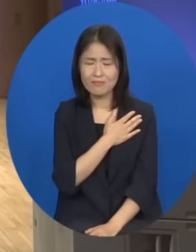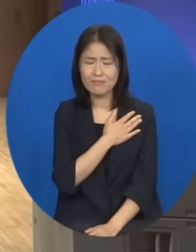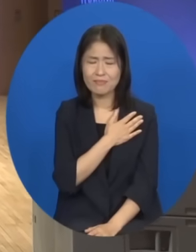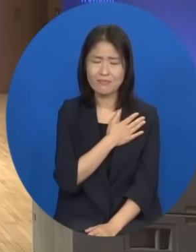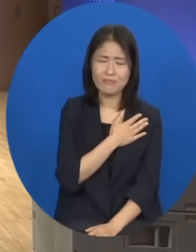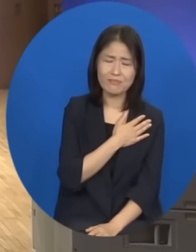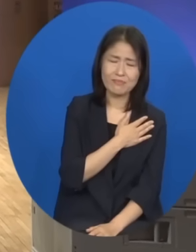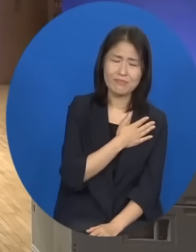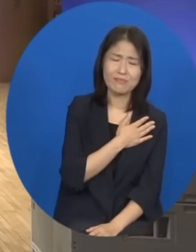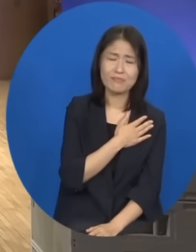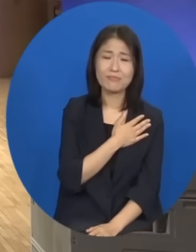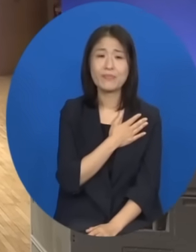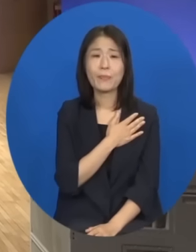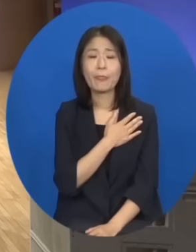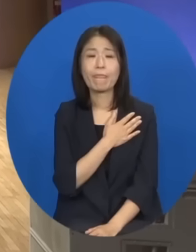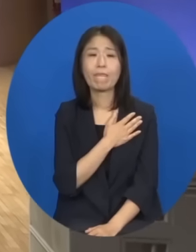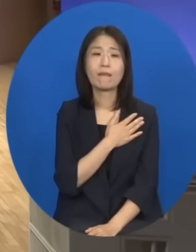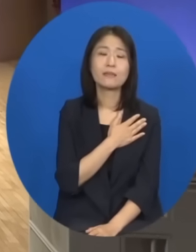부요함이라.